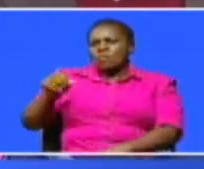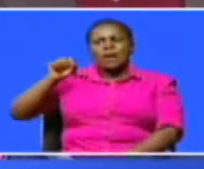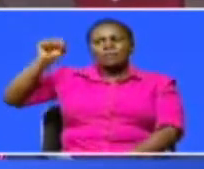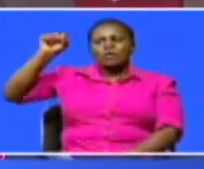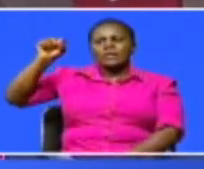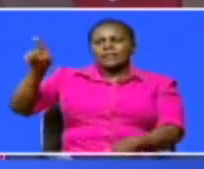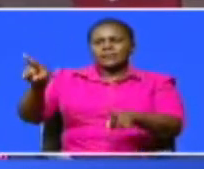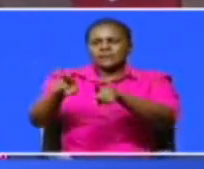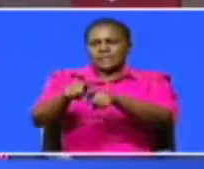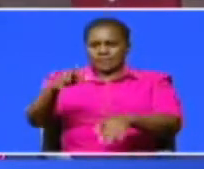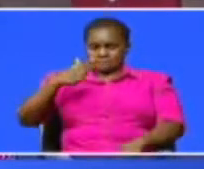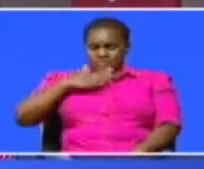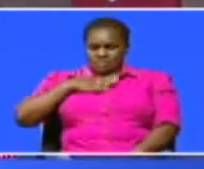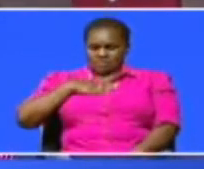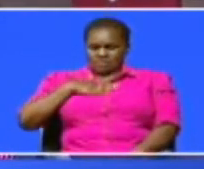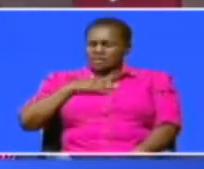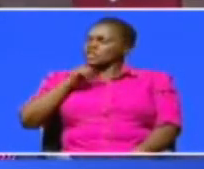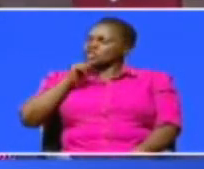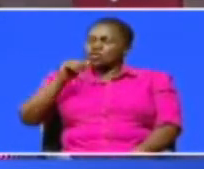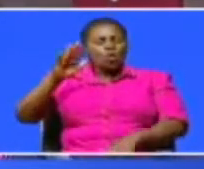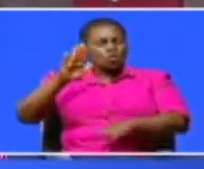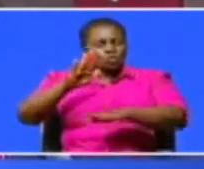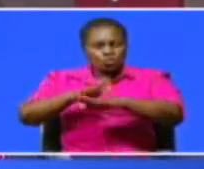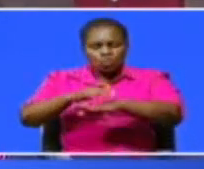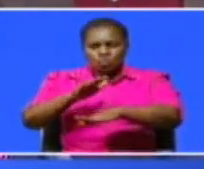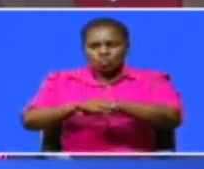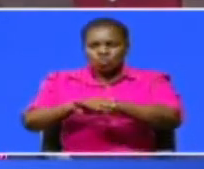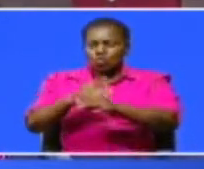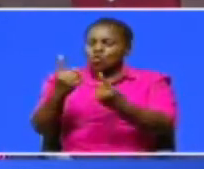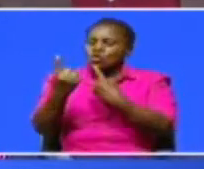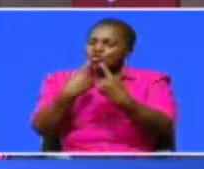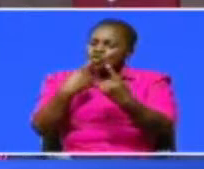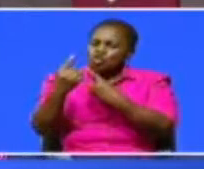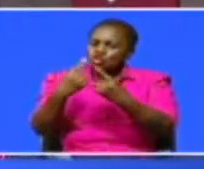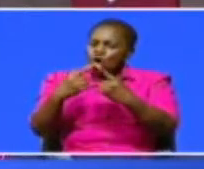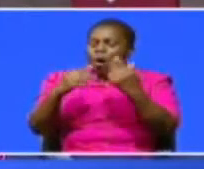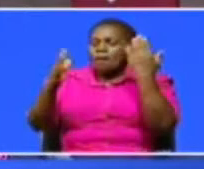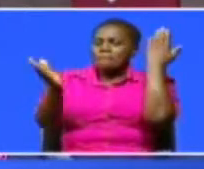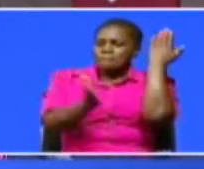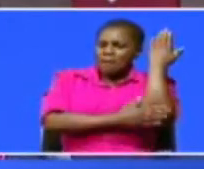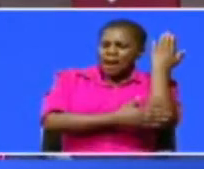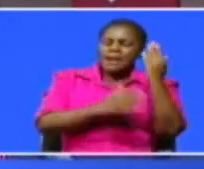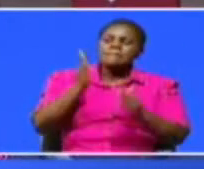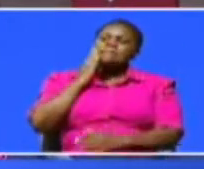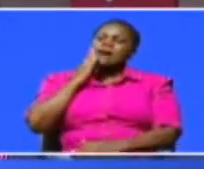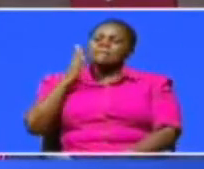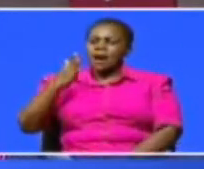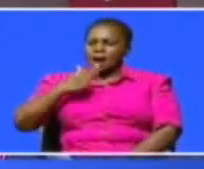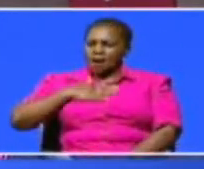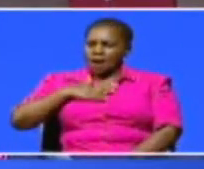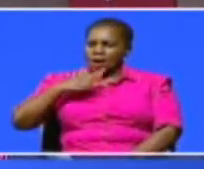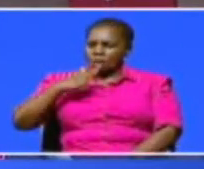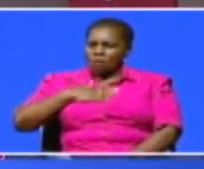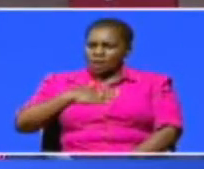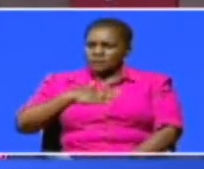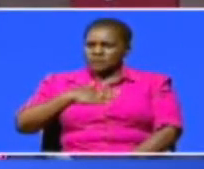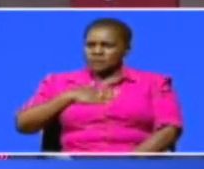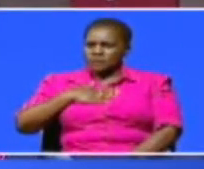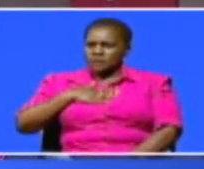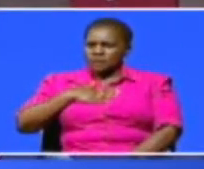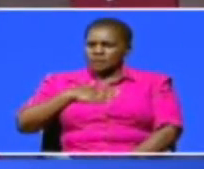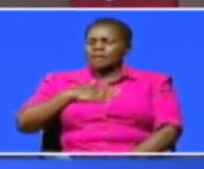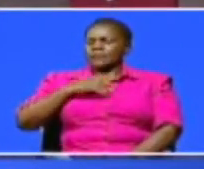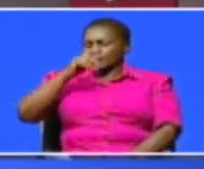kama mimi. Hakuna haja ya kuongelelea vibaya mama yetu mheshimiwa na mama